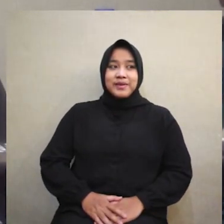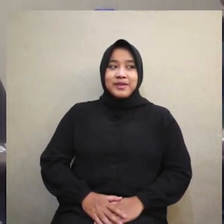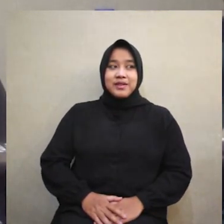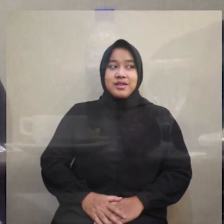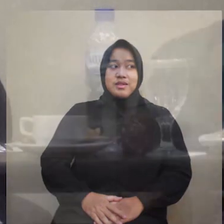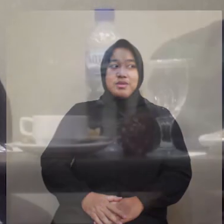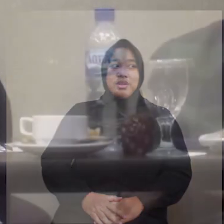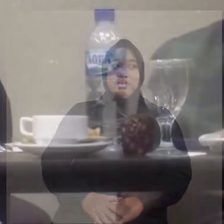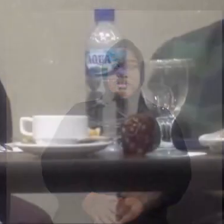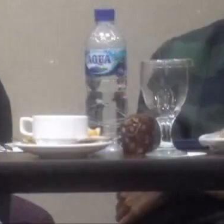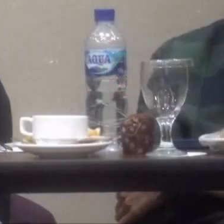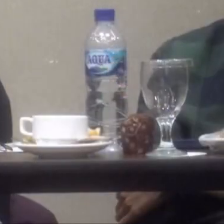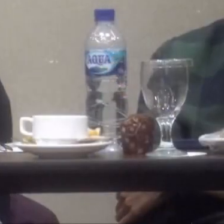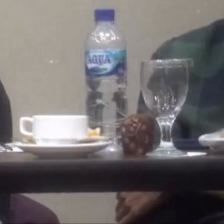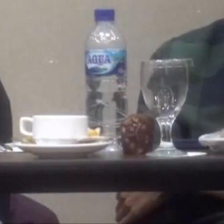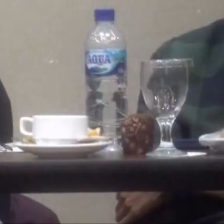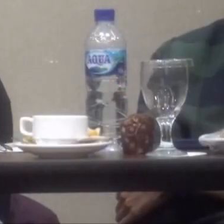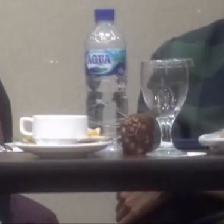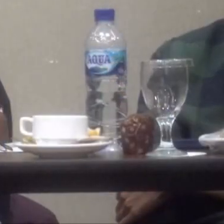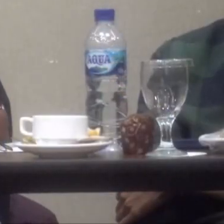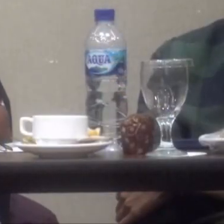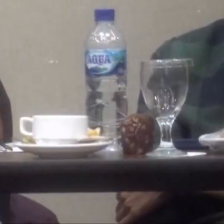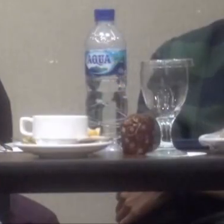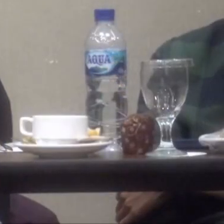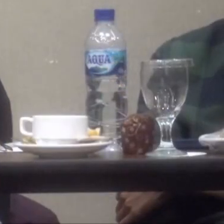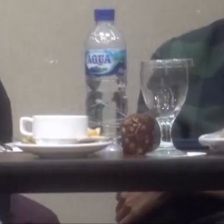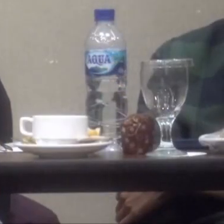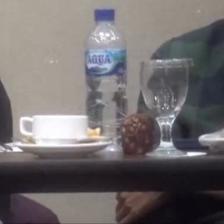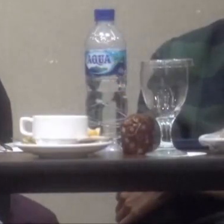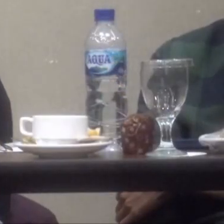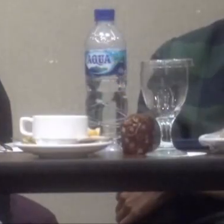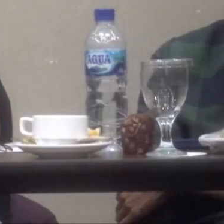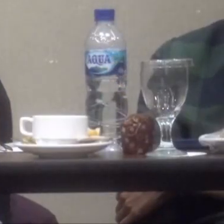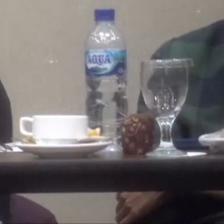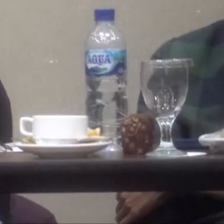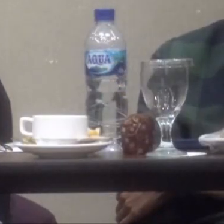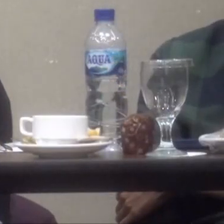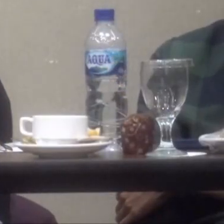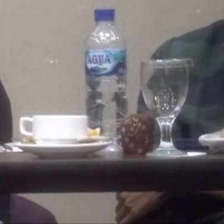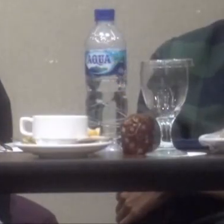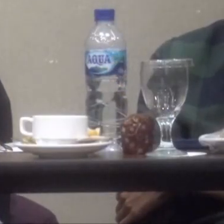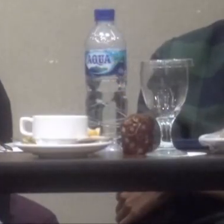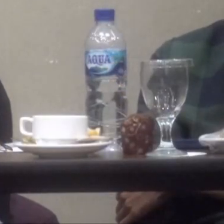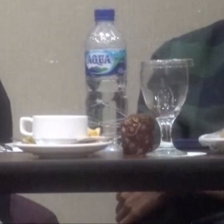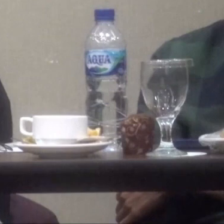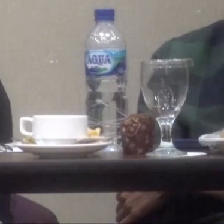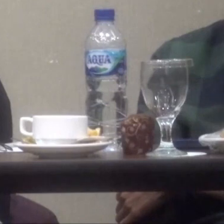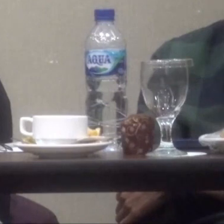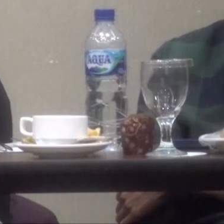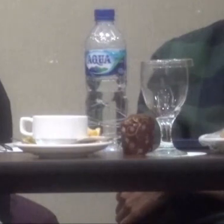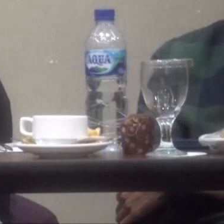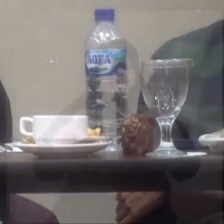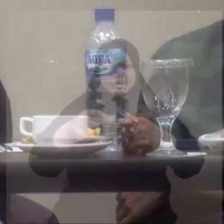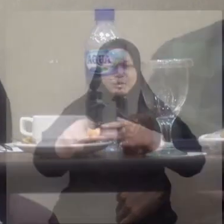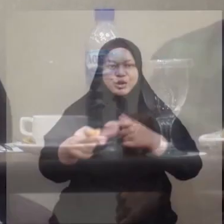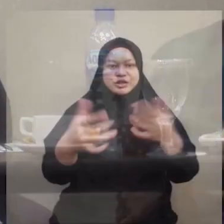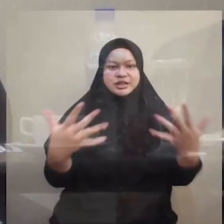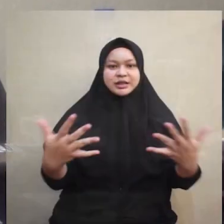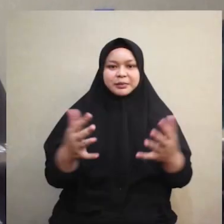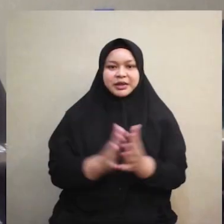banyak hal yang kita seperti Syarif sudah jelaskan dari sisi proses di mana